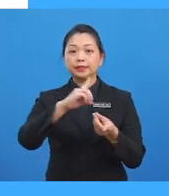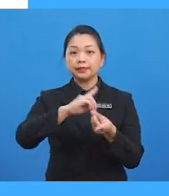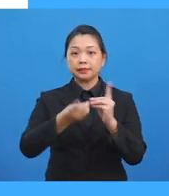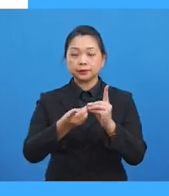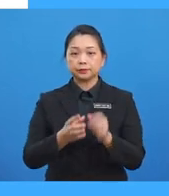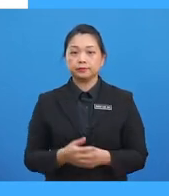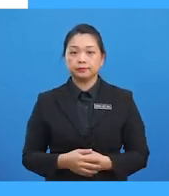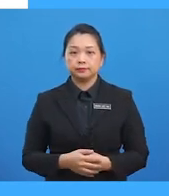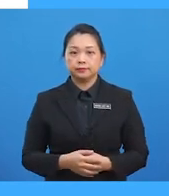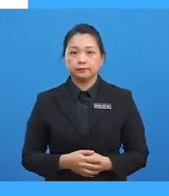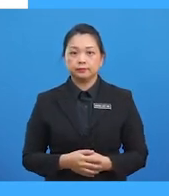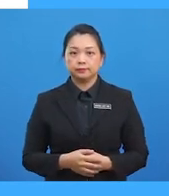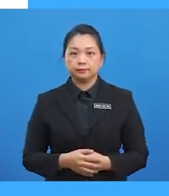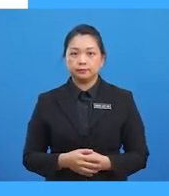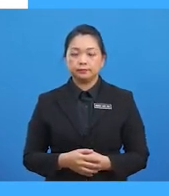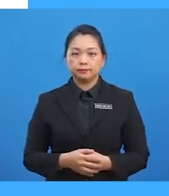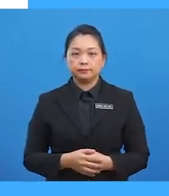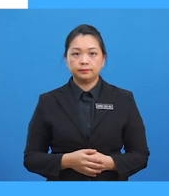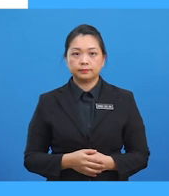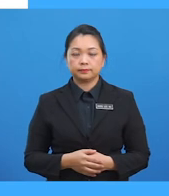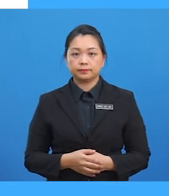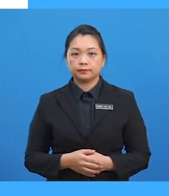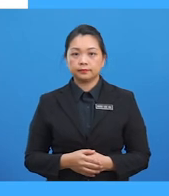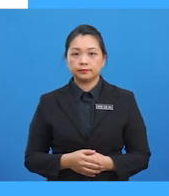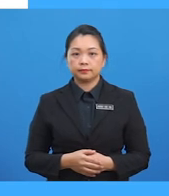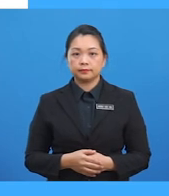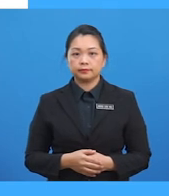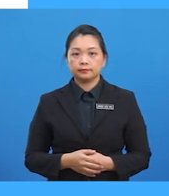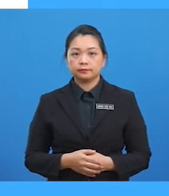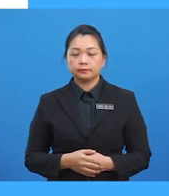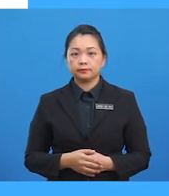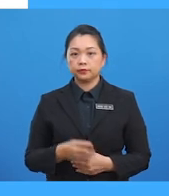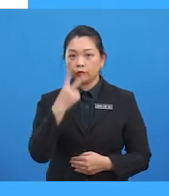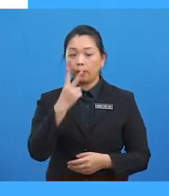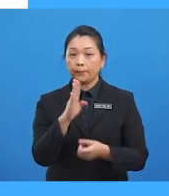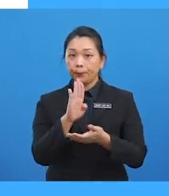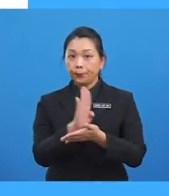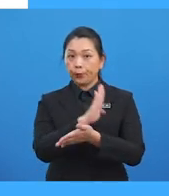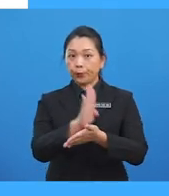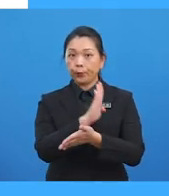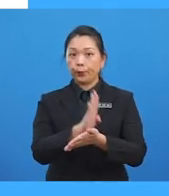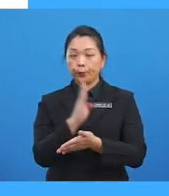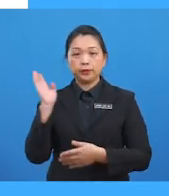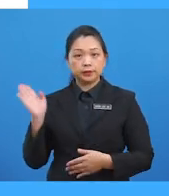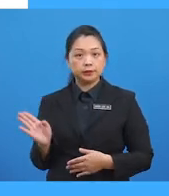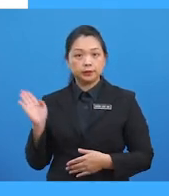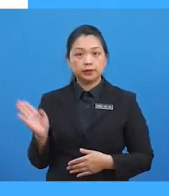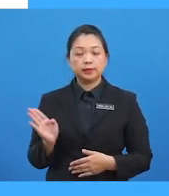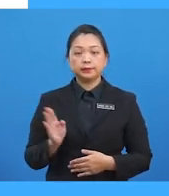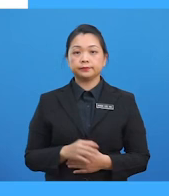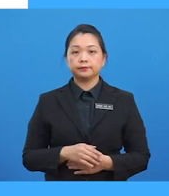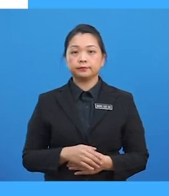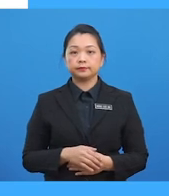seperti berikut. Pertama, borang RBP1, borang RBP10 sekiranya menggunakan